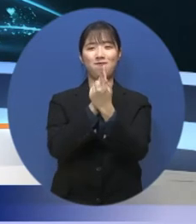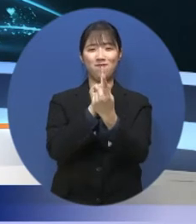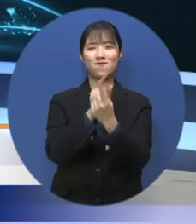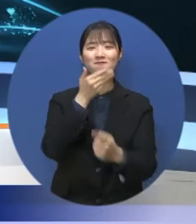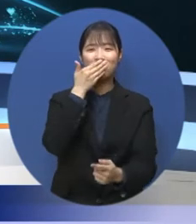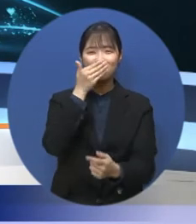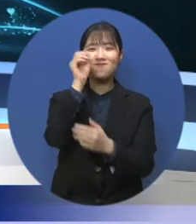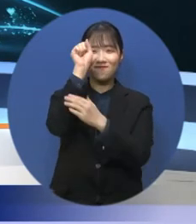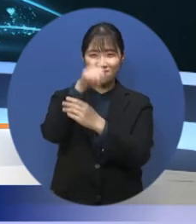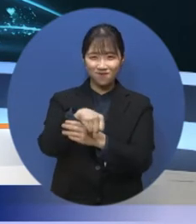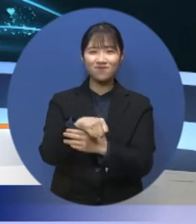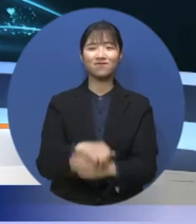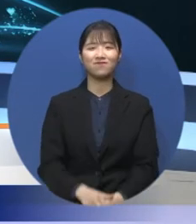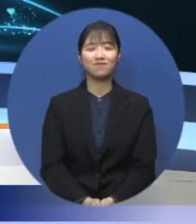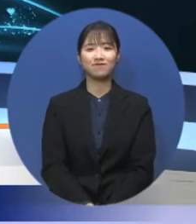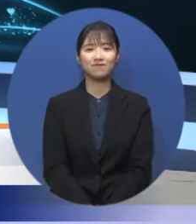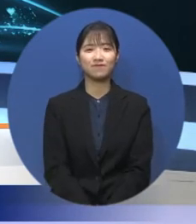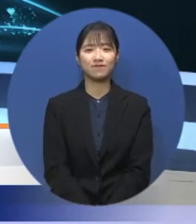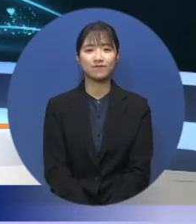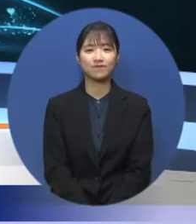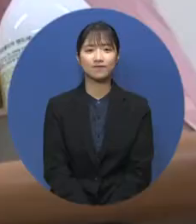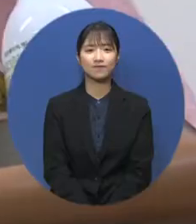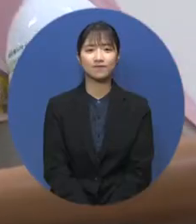가능해집니다. 보도에 박성용 기자입니다.